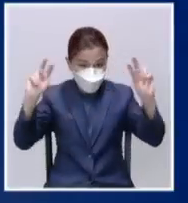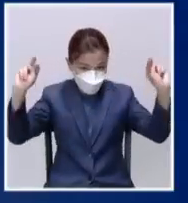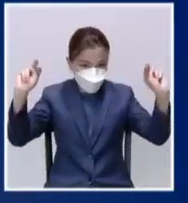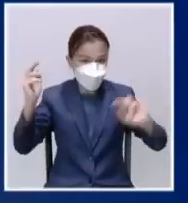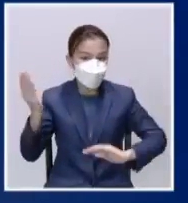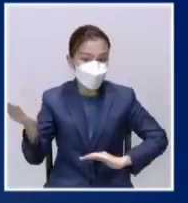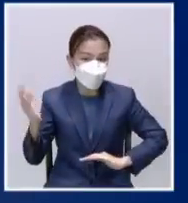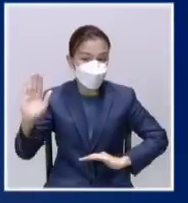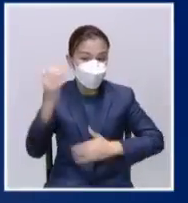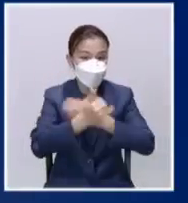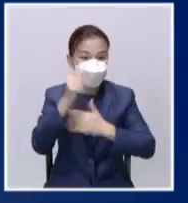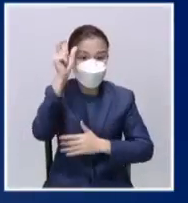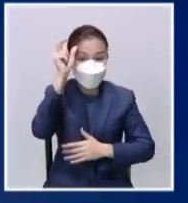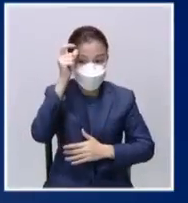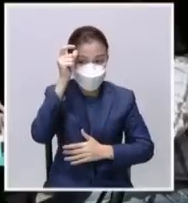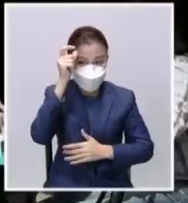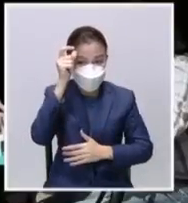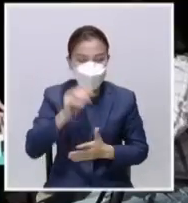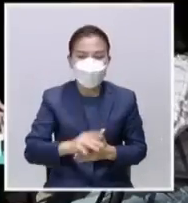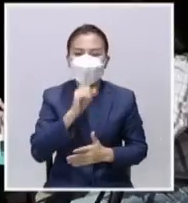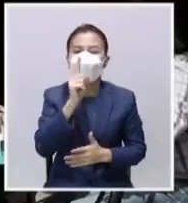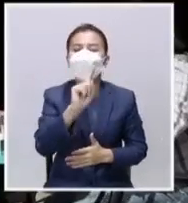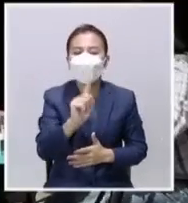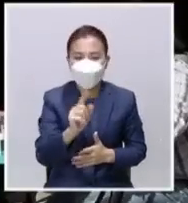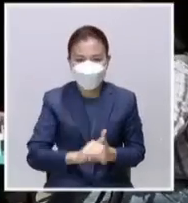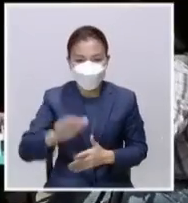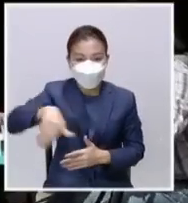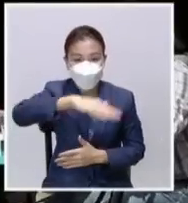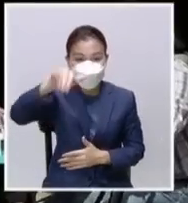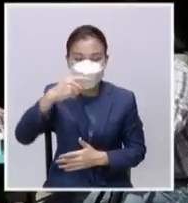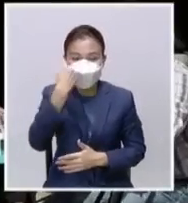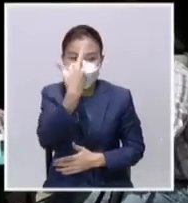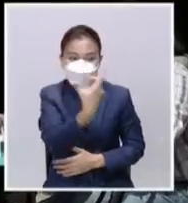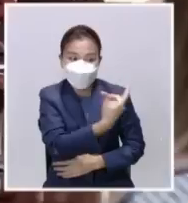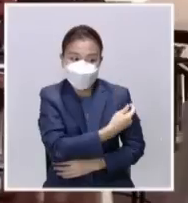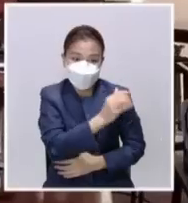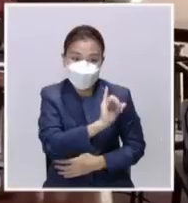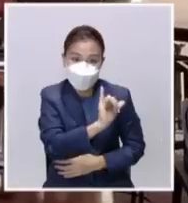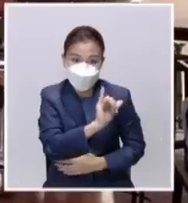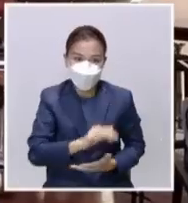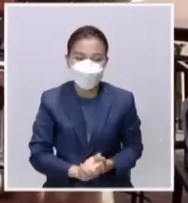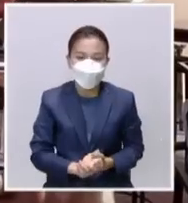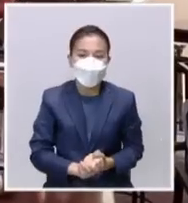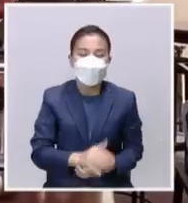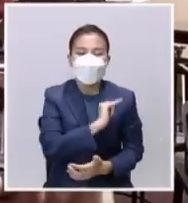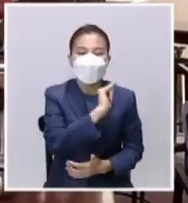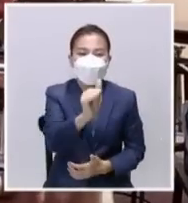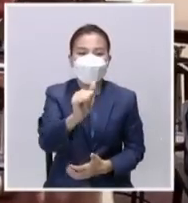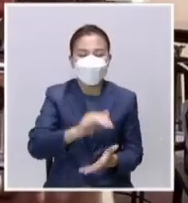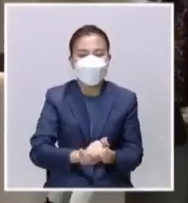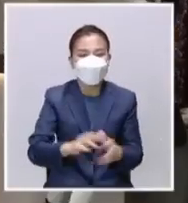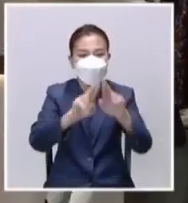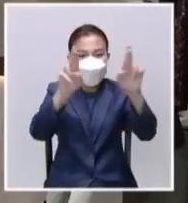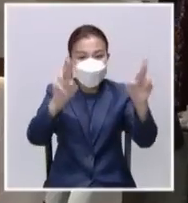อาคอสมิสโซตาคิสของกรีซประกาศนะคะว่าชาวกรีซที่ไม่ได้ฉีดวัคซีนต้านโควิดจะไม่สามารถเข้าใช้บริการสาธารณะ